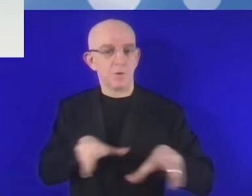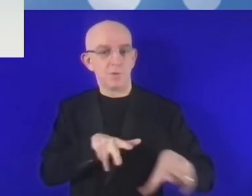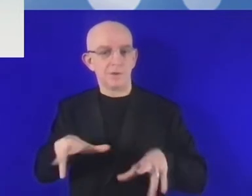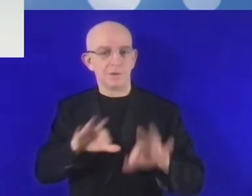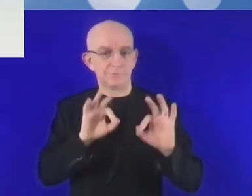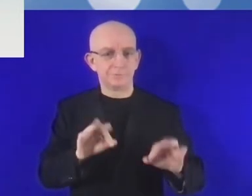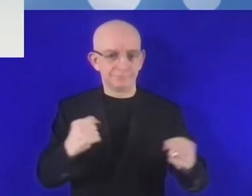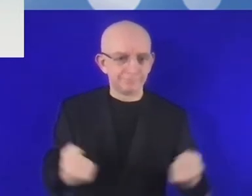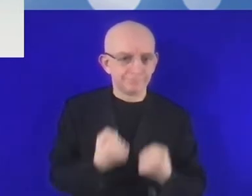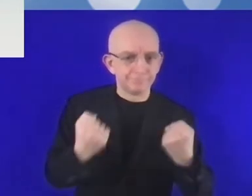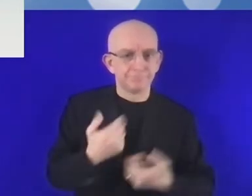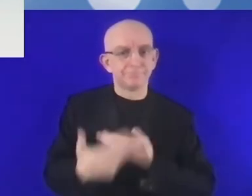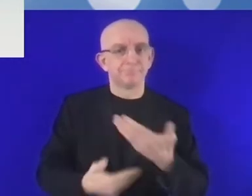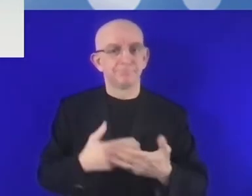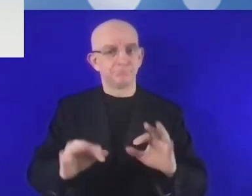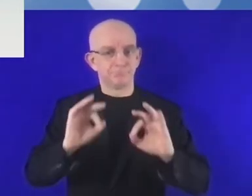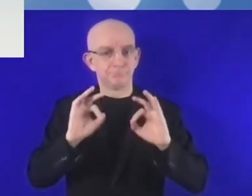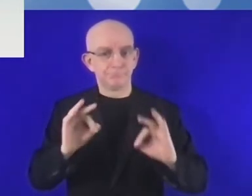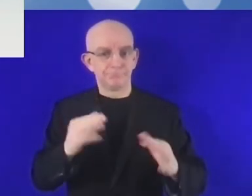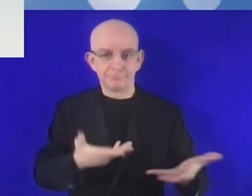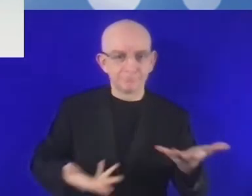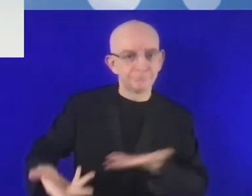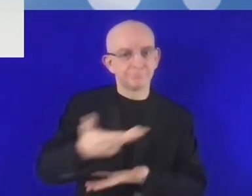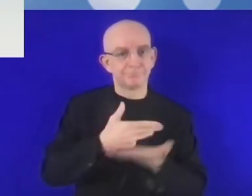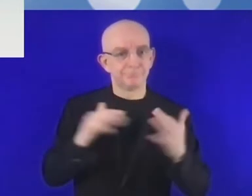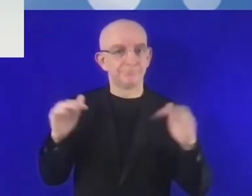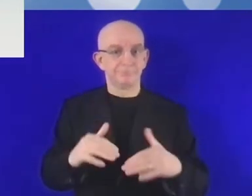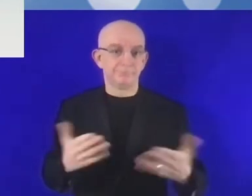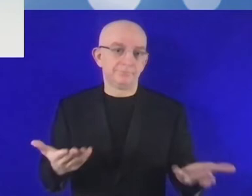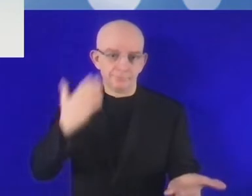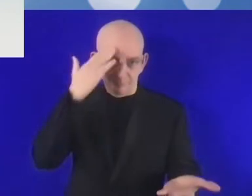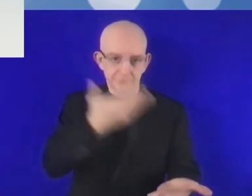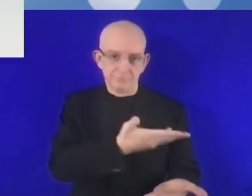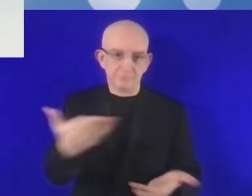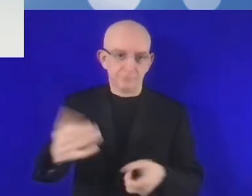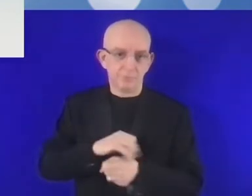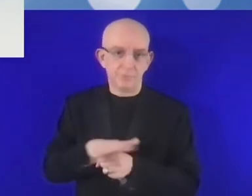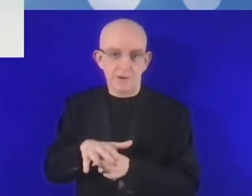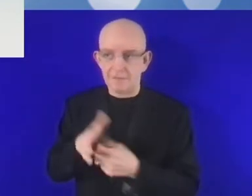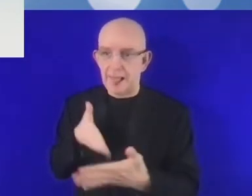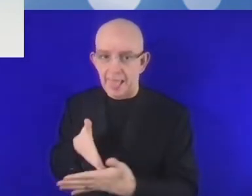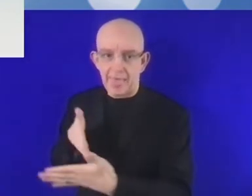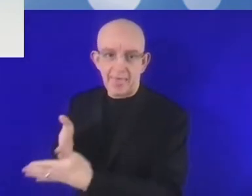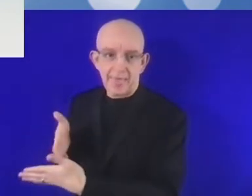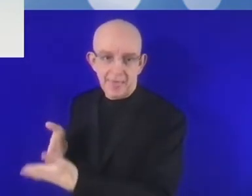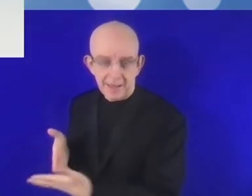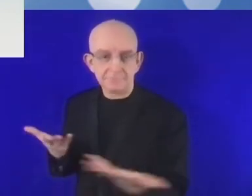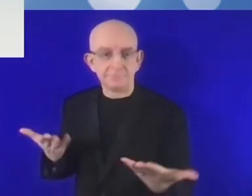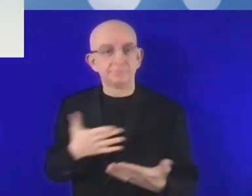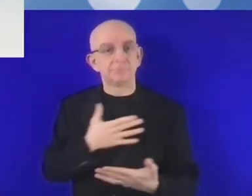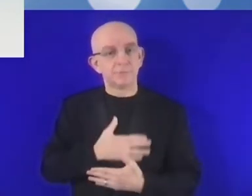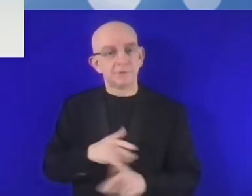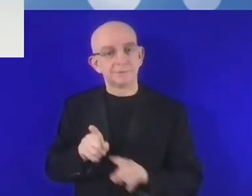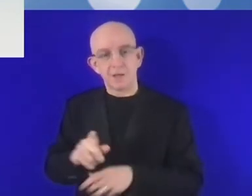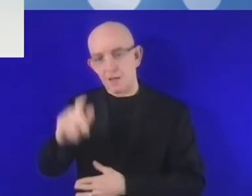هذا المنتدى الحكومة العالمي، وأريد أن أشكر في البداية المنظمين في بولندا على